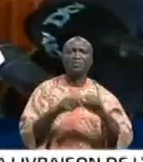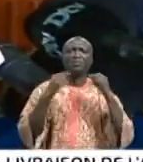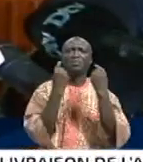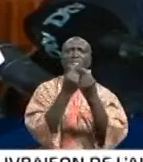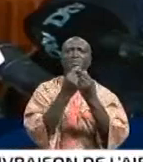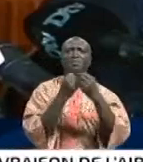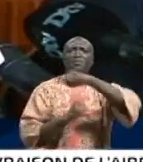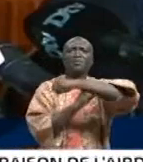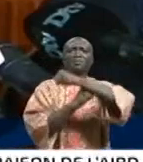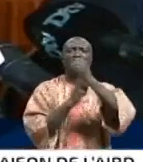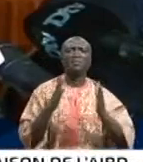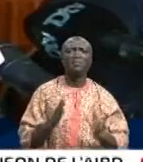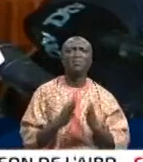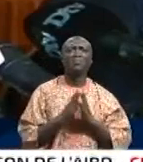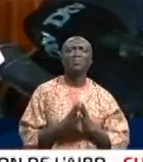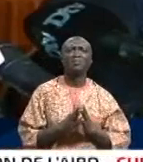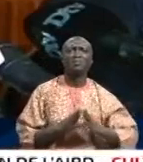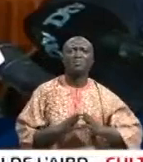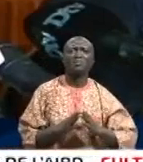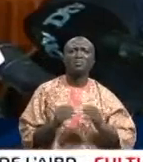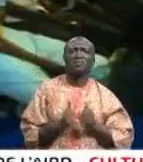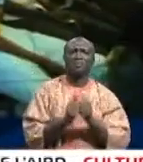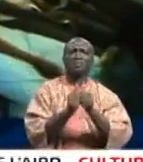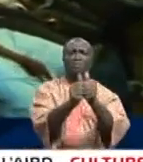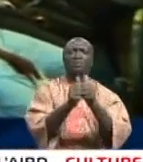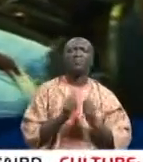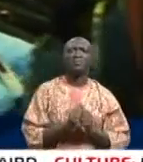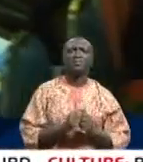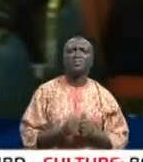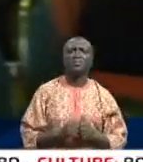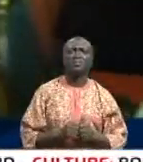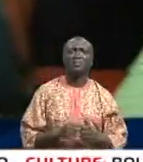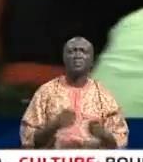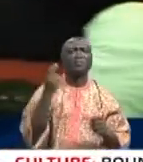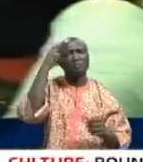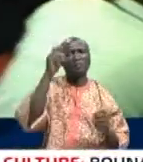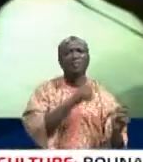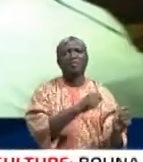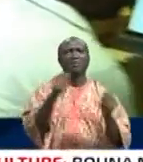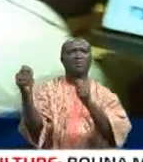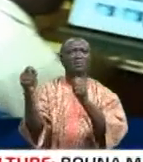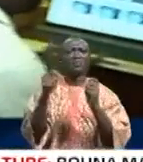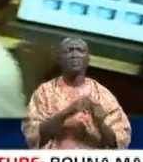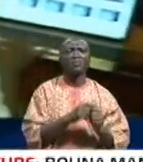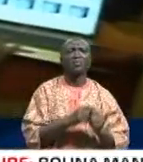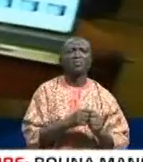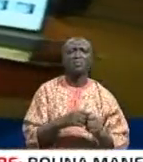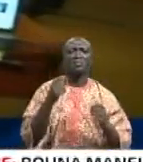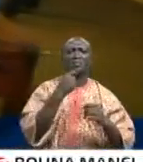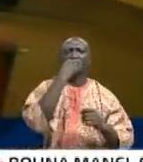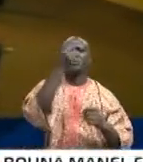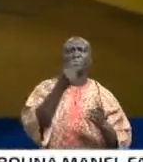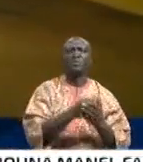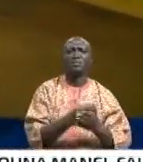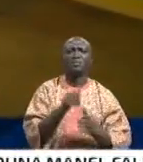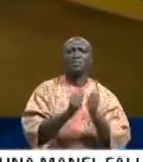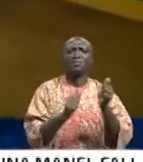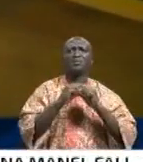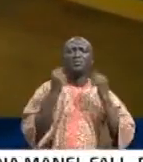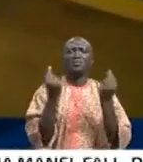fiers de nos groupes de supporters on va les accompagner on va les accompagner pour le transport et donc je peux vous annoncer ici que chaque double